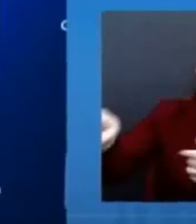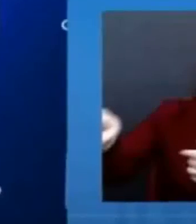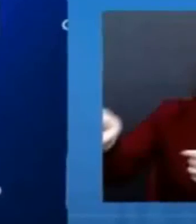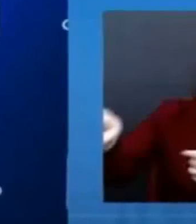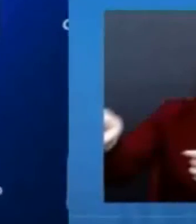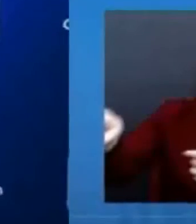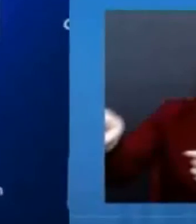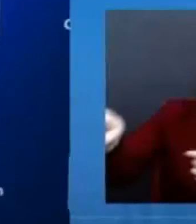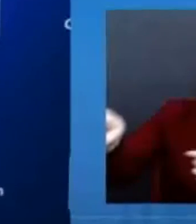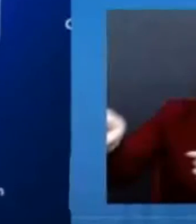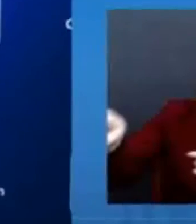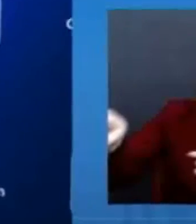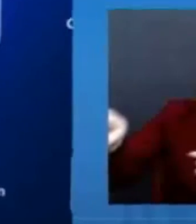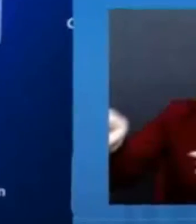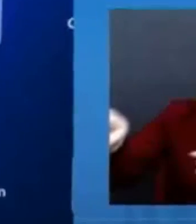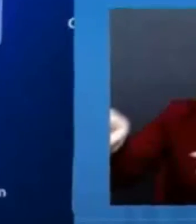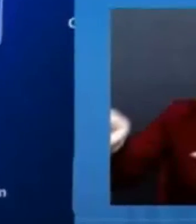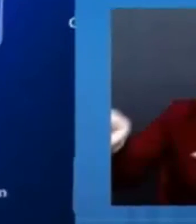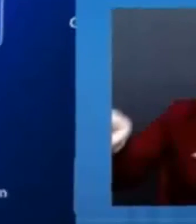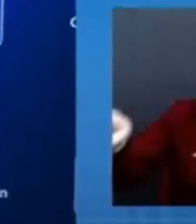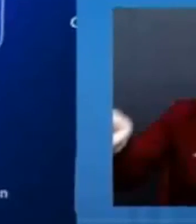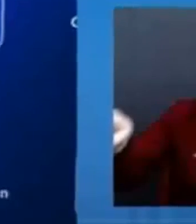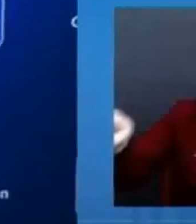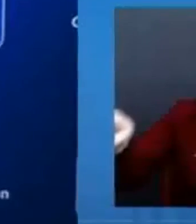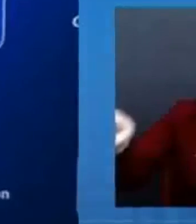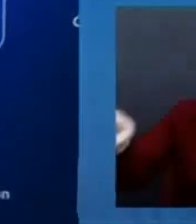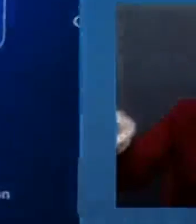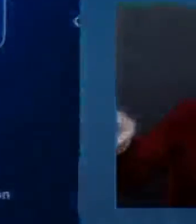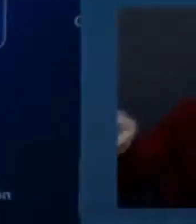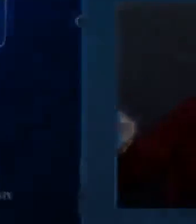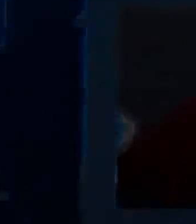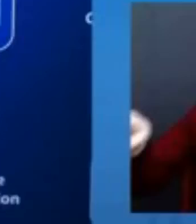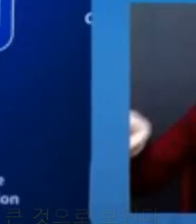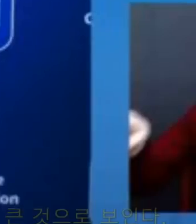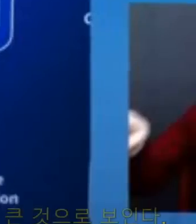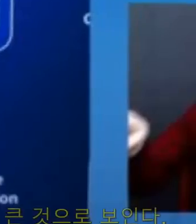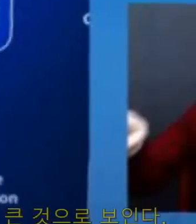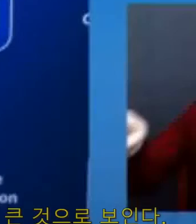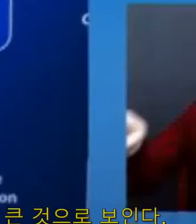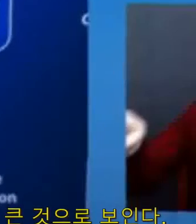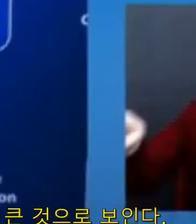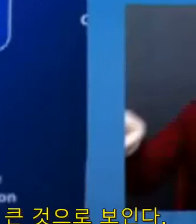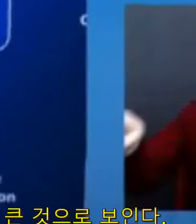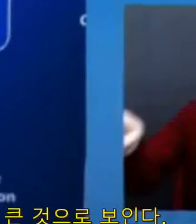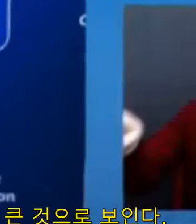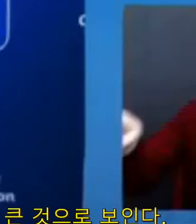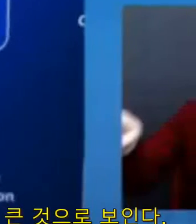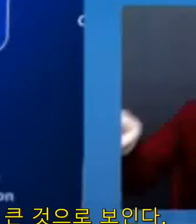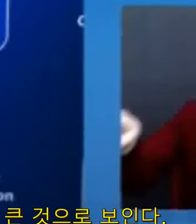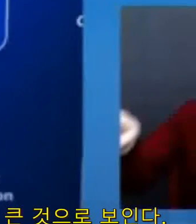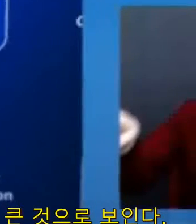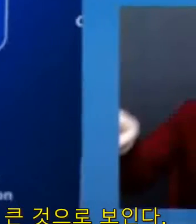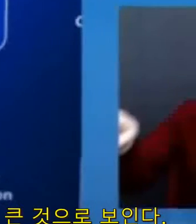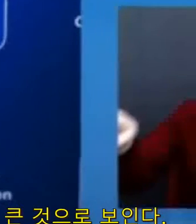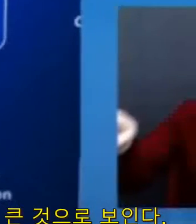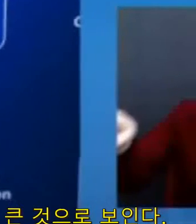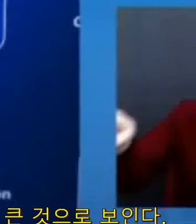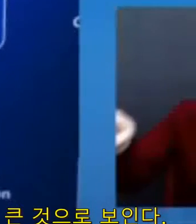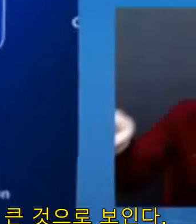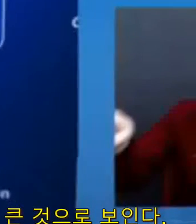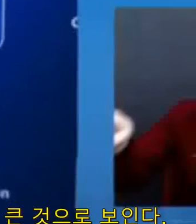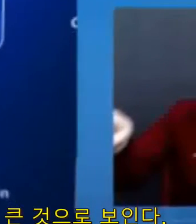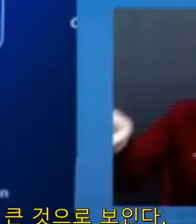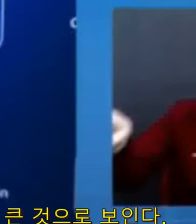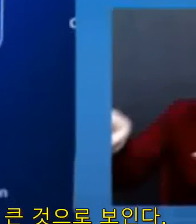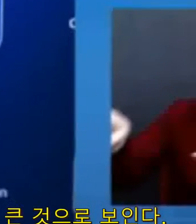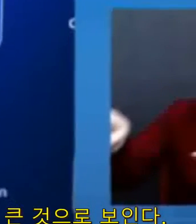뉴시스. 김난영 특파원. 미국 질병통제예방센터가 연말 휴가철 이후 자국 내 코로나19 신규 확진 평균치가 거의